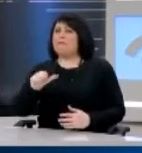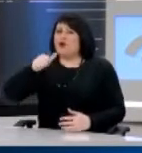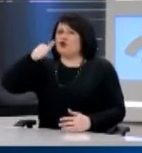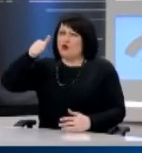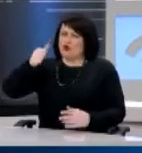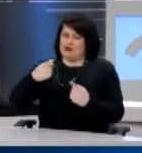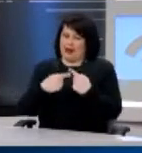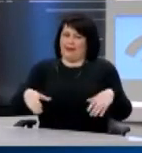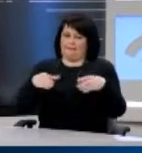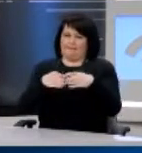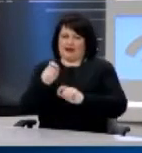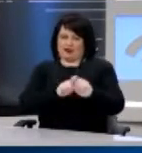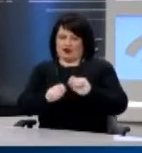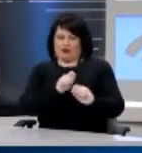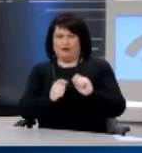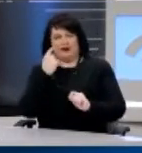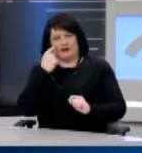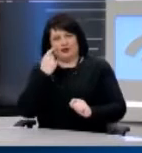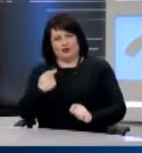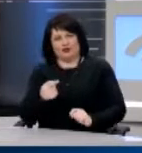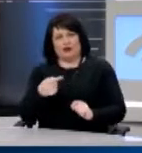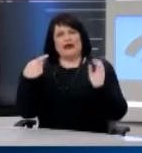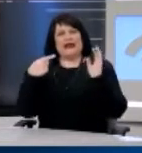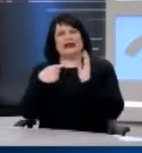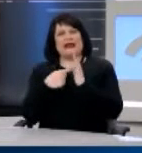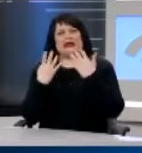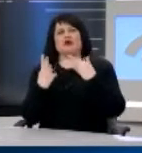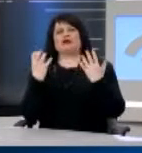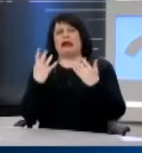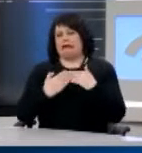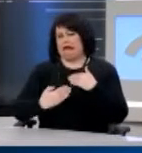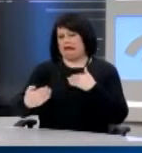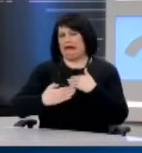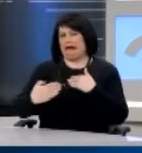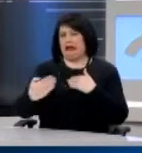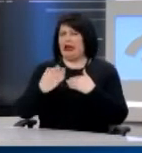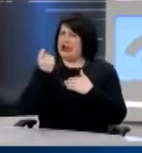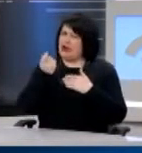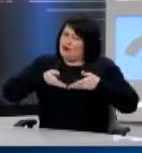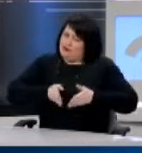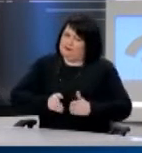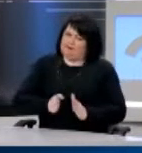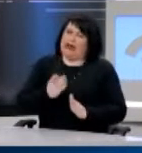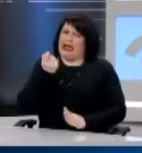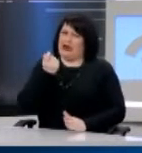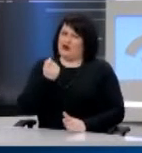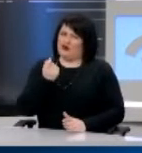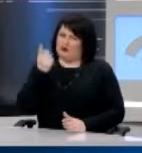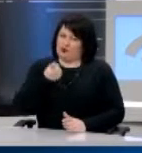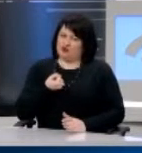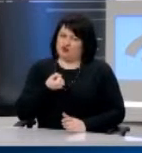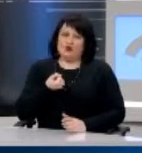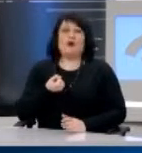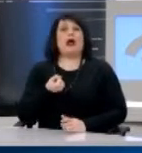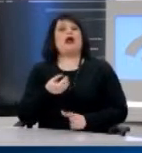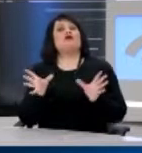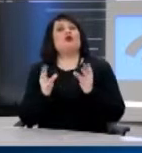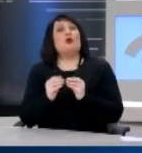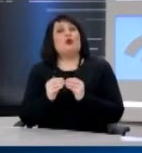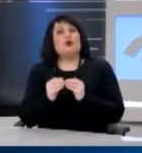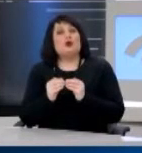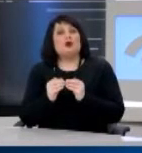και τη δεκαετία του 90 είχαμε μια αύξηση του πληθυσμού, η οποία όμως είχε να κάνει σε μεγάλο βαθμό και με